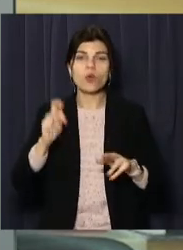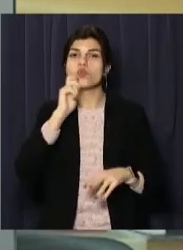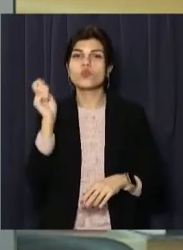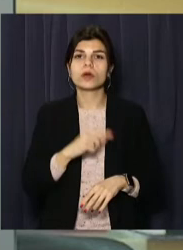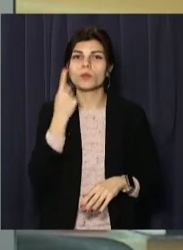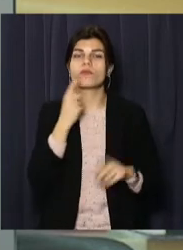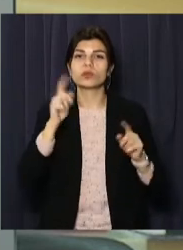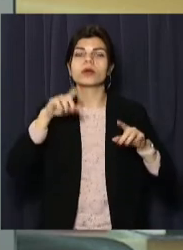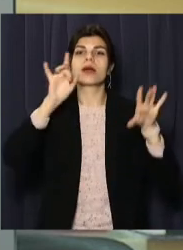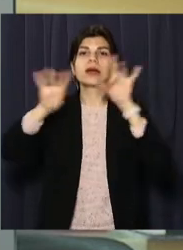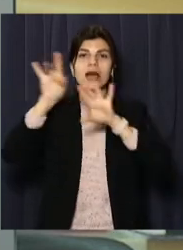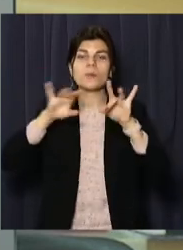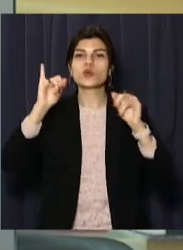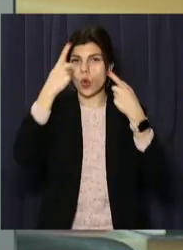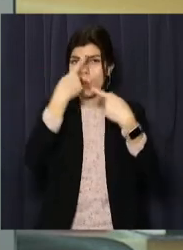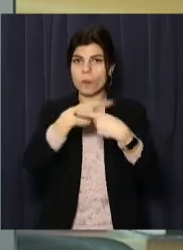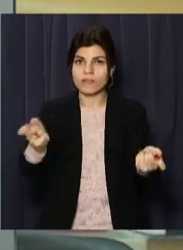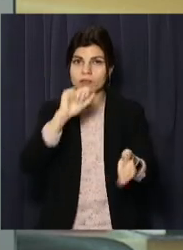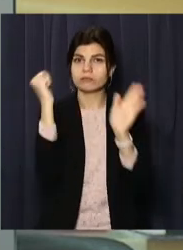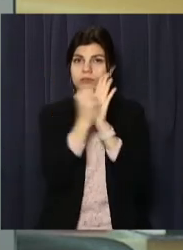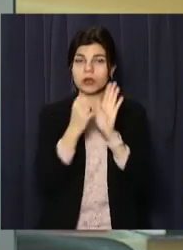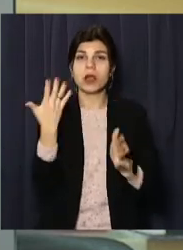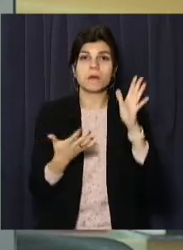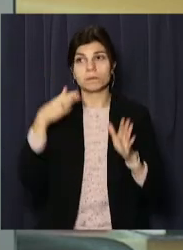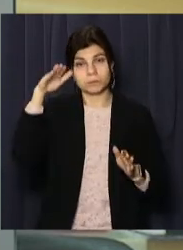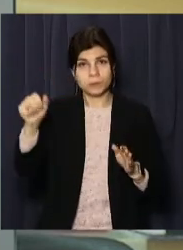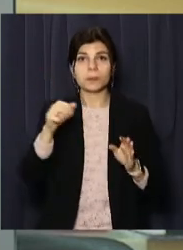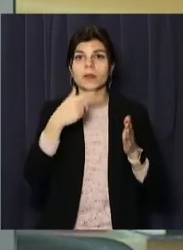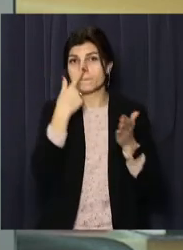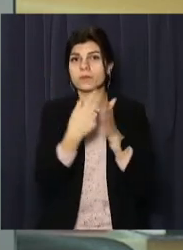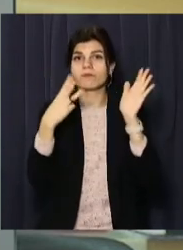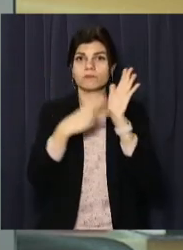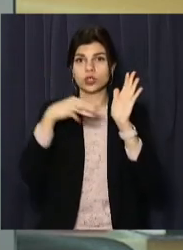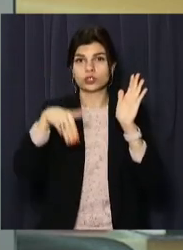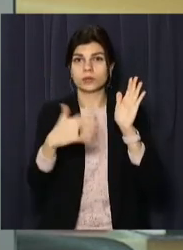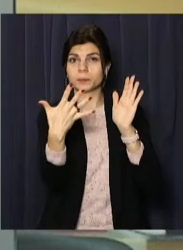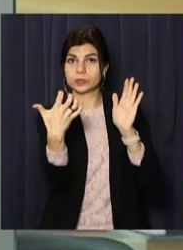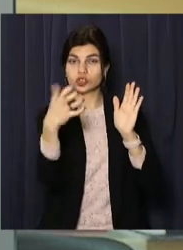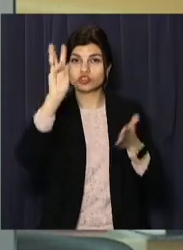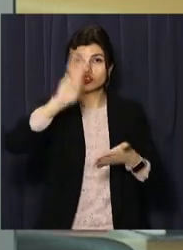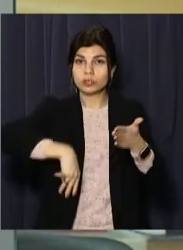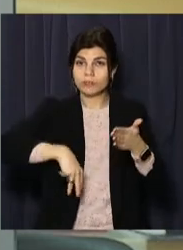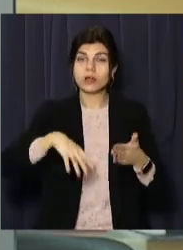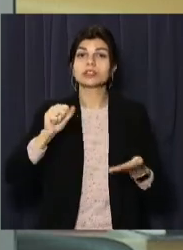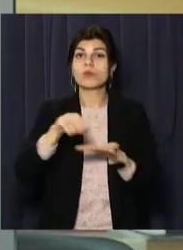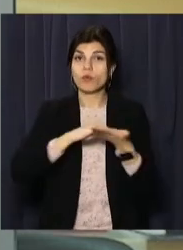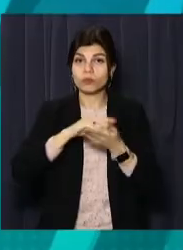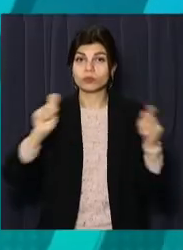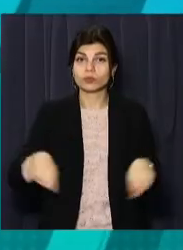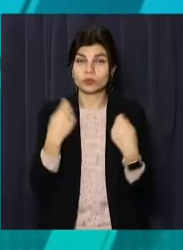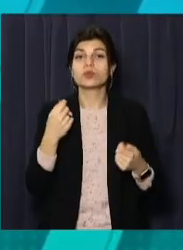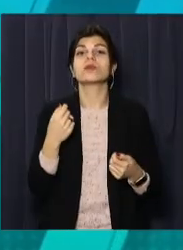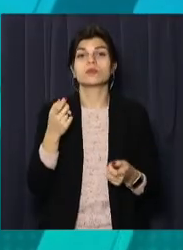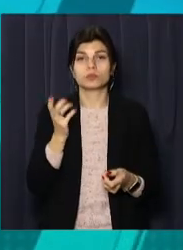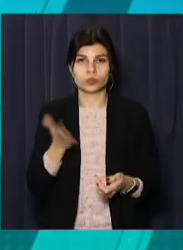також реклама та оголошення. За ігнорування закону – штраф до 8,5 тисяч гривень. За повторне порушення